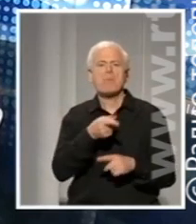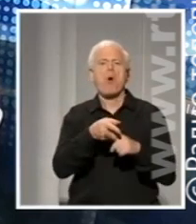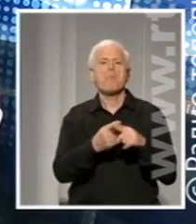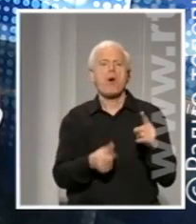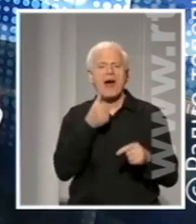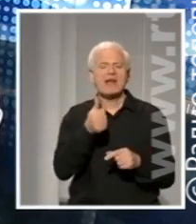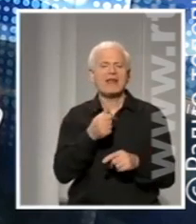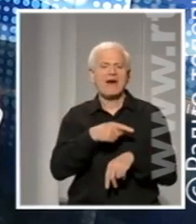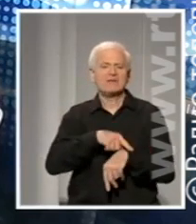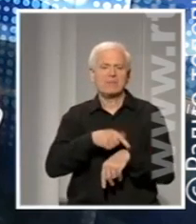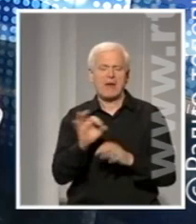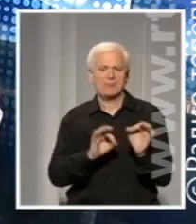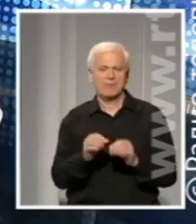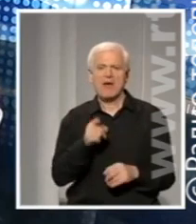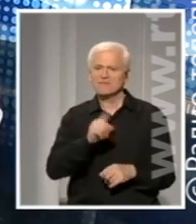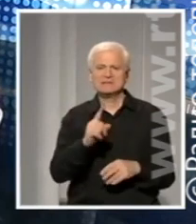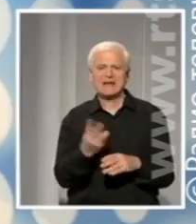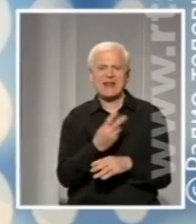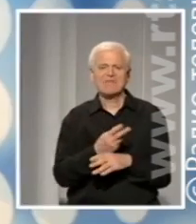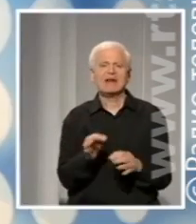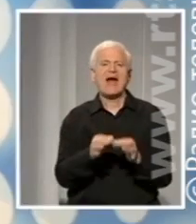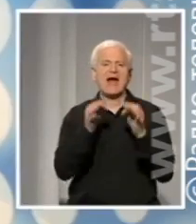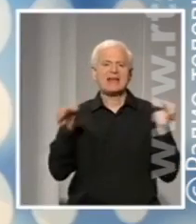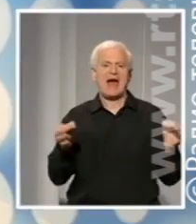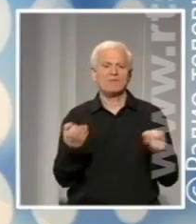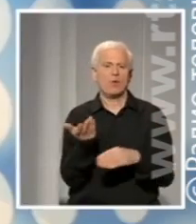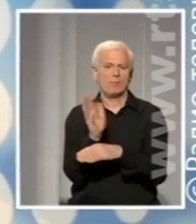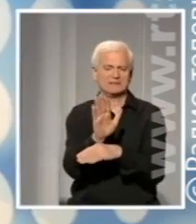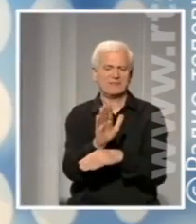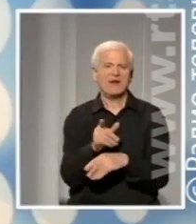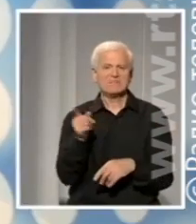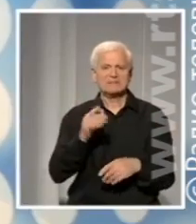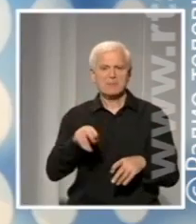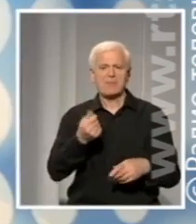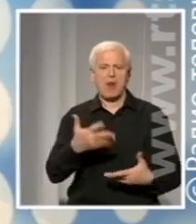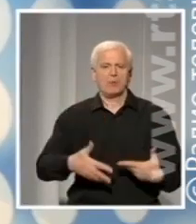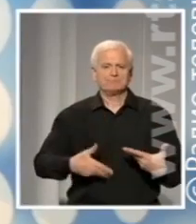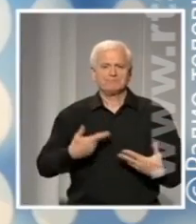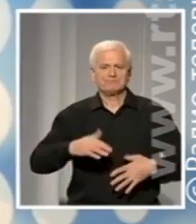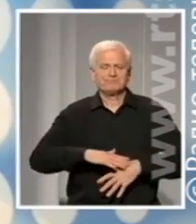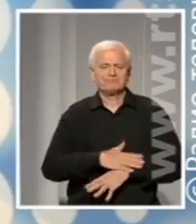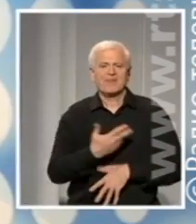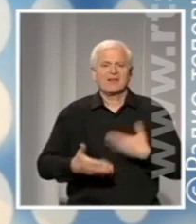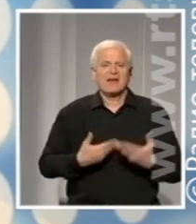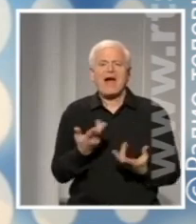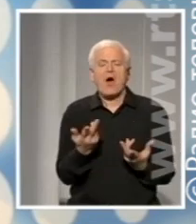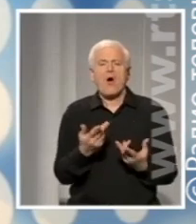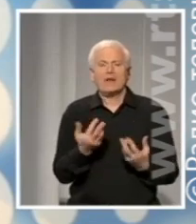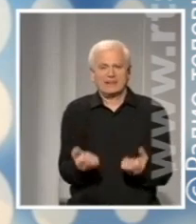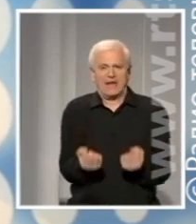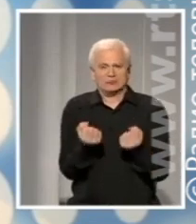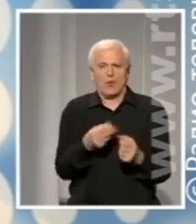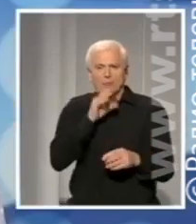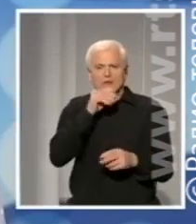vremena za pripremu. Vi niste naviknuti na javni nastup. Da li ste imali tremu? Koliko je teško stajati pred kamerom i